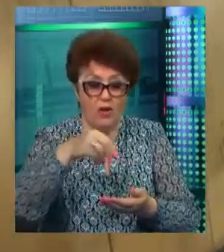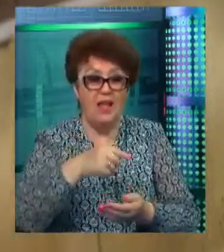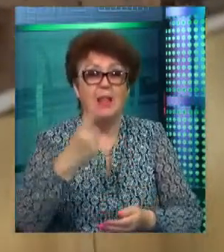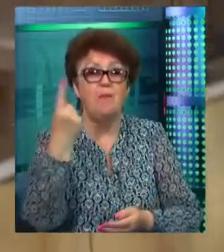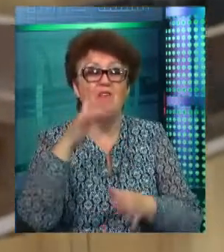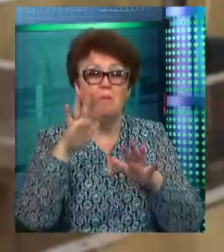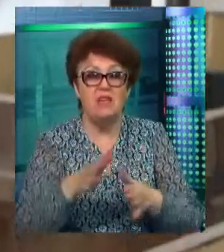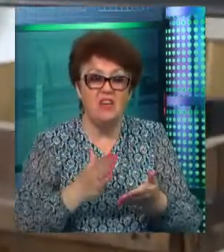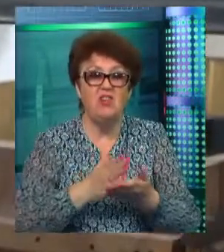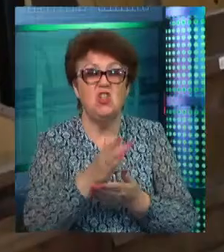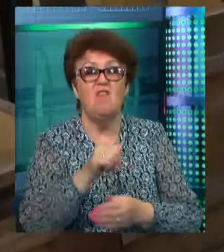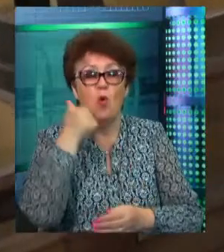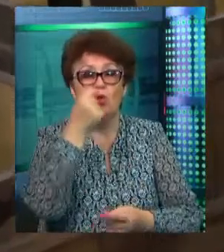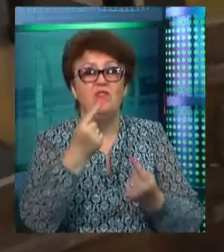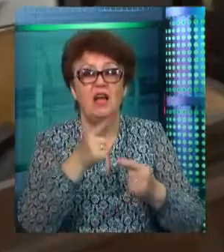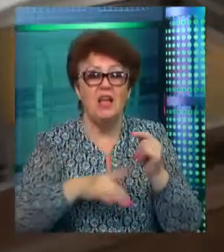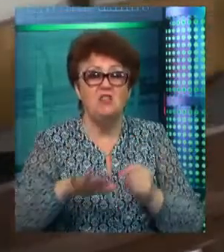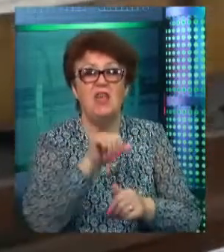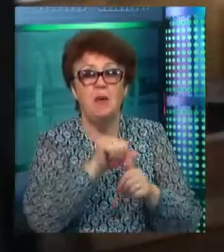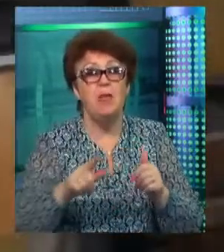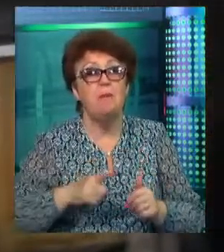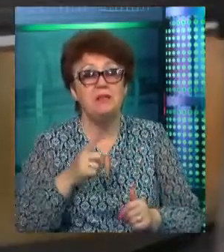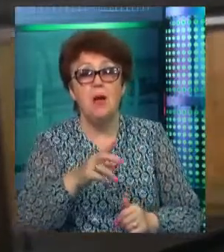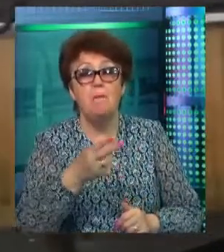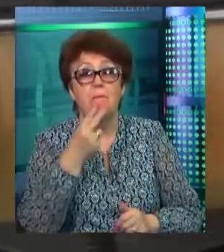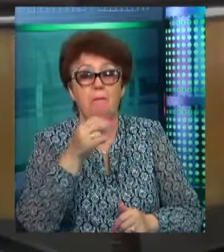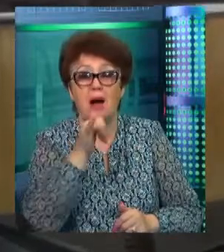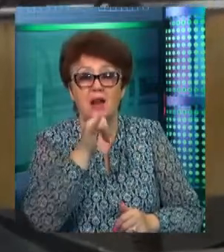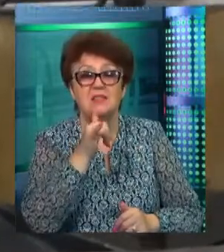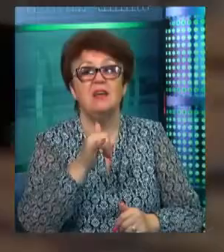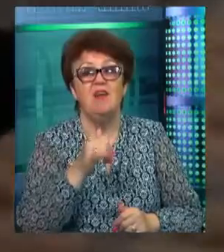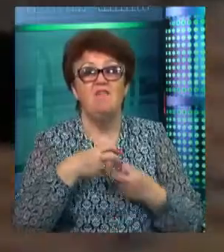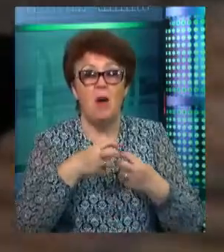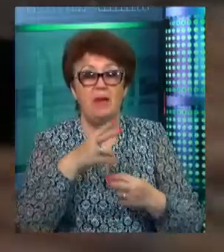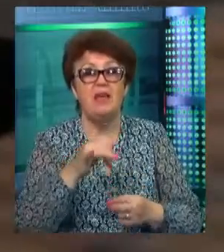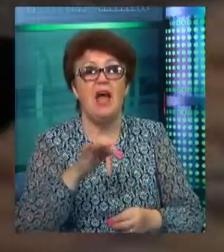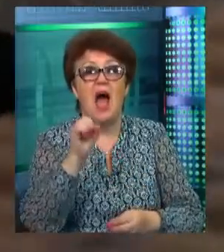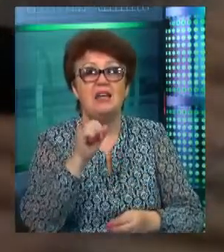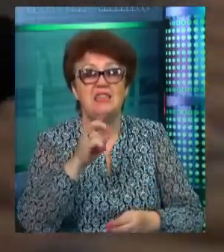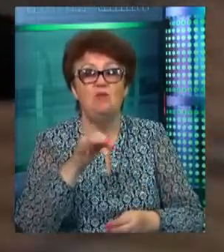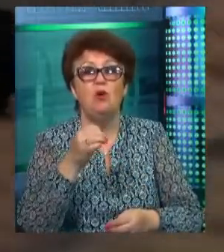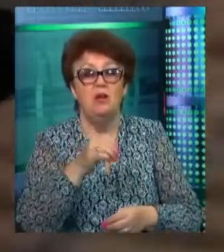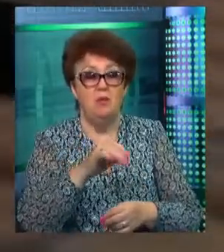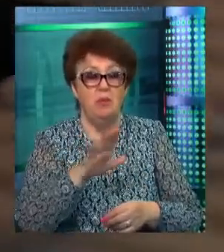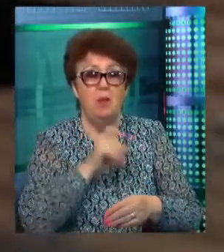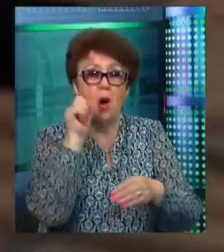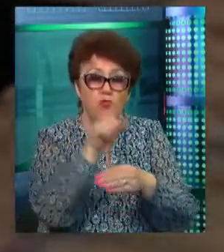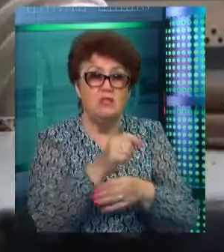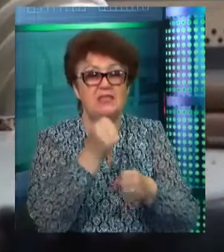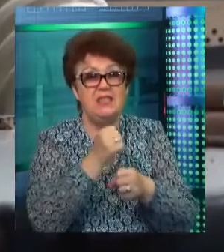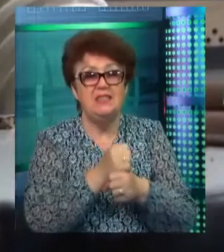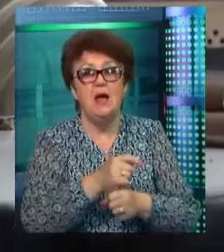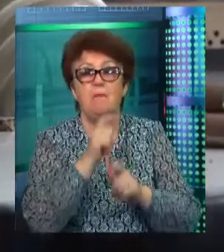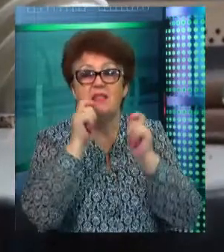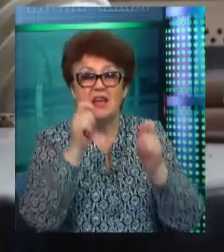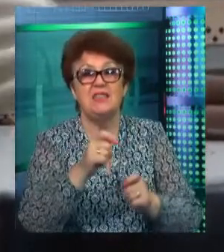европе в годы великой отечественной именно мастеру по горской фабрики ивану алексееву был поручено сделать подарочные сигары их